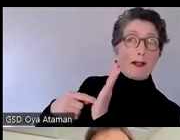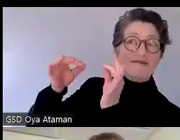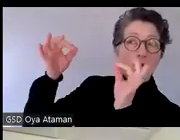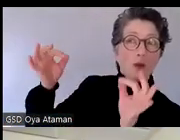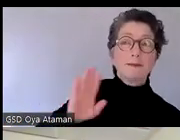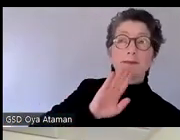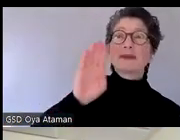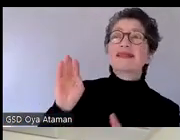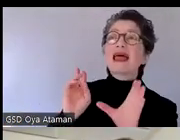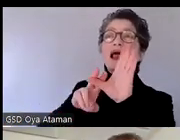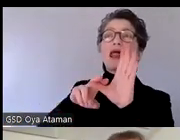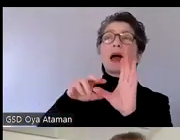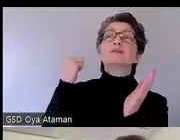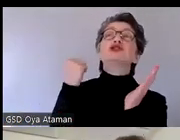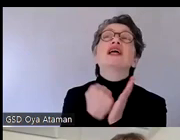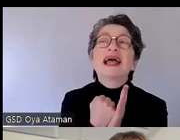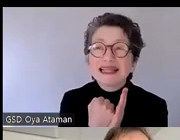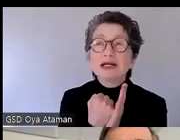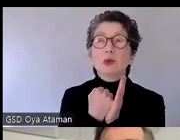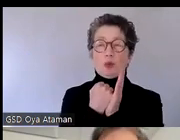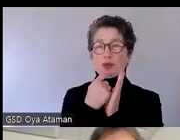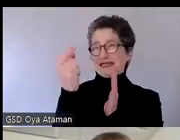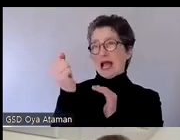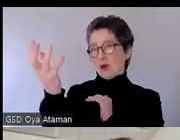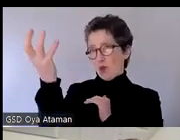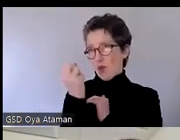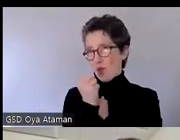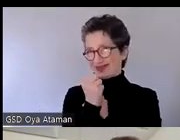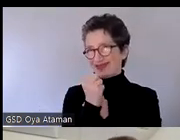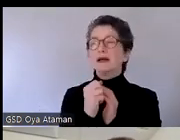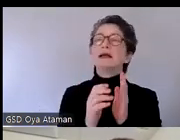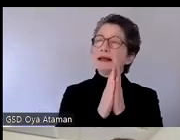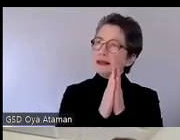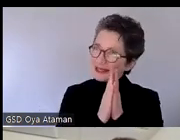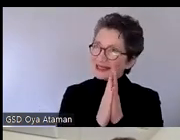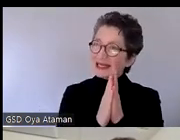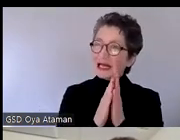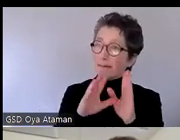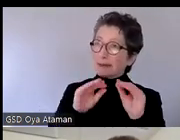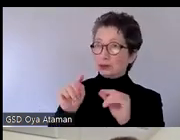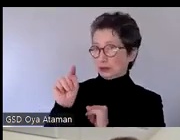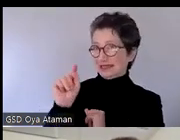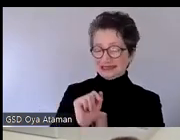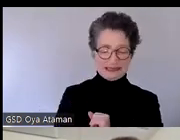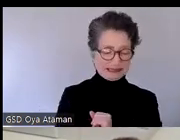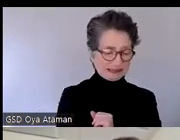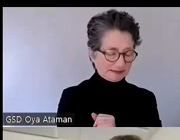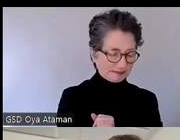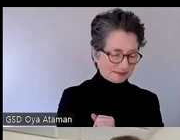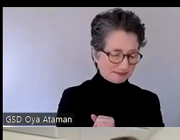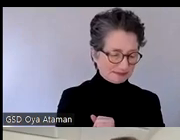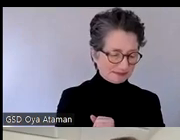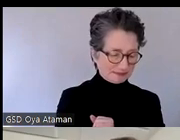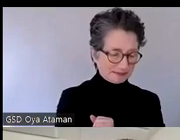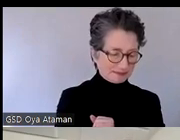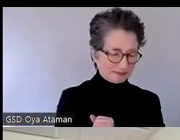eure Teilnahmebestätigung erhalten könnt. Und wir bitten sehr darum, dass ihr das auch ausnutzt. Der Hintergrund ist der, dass